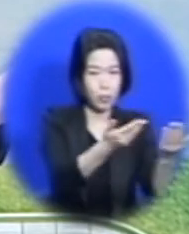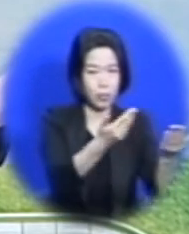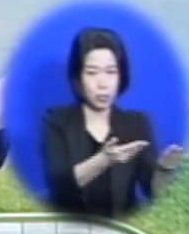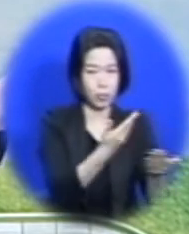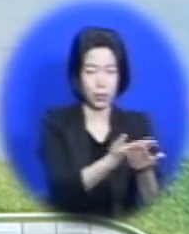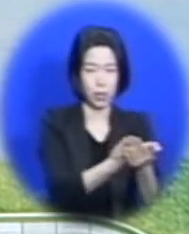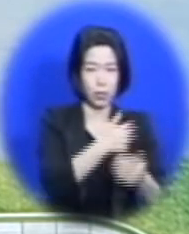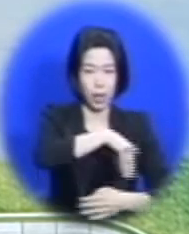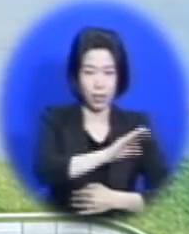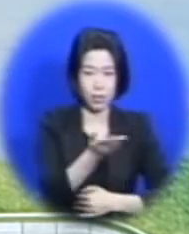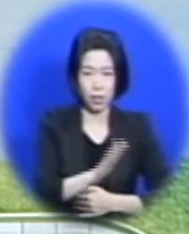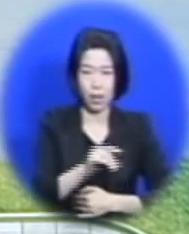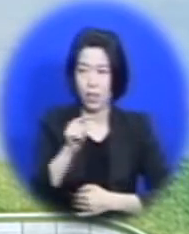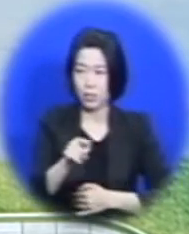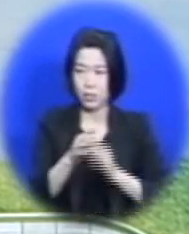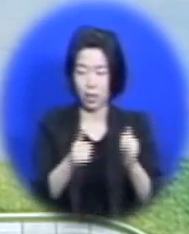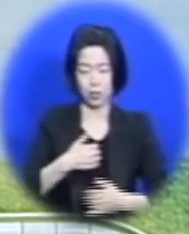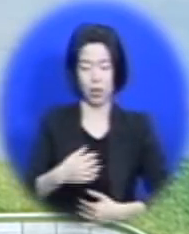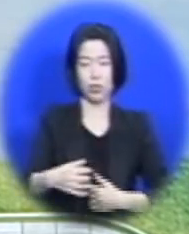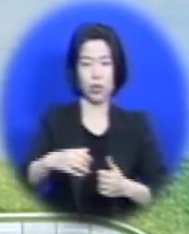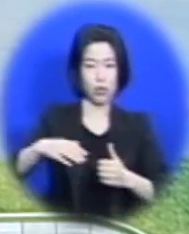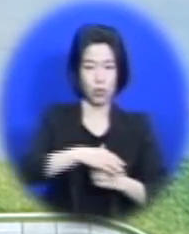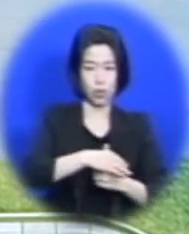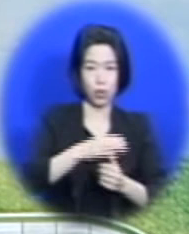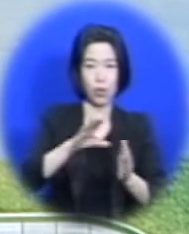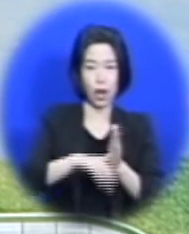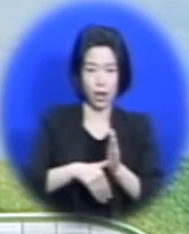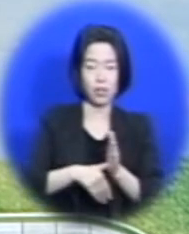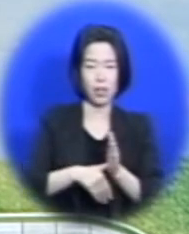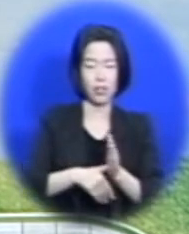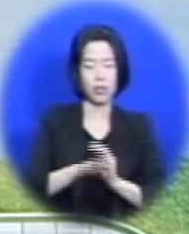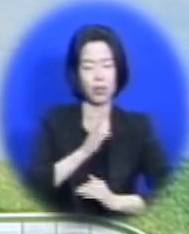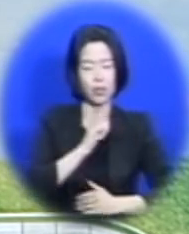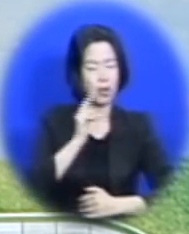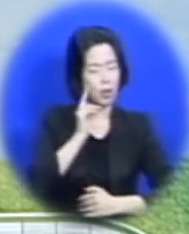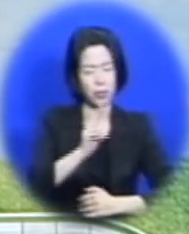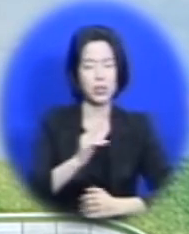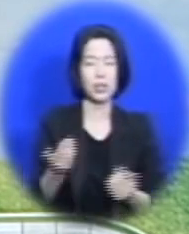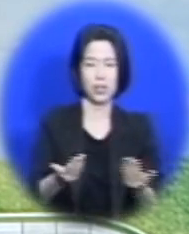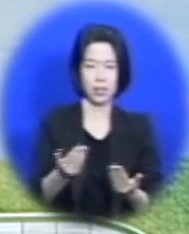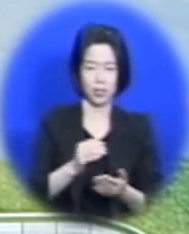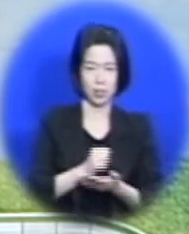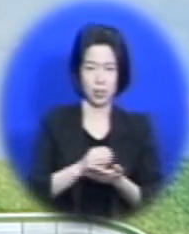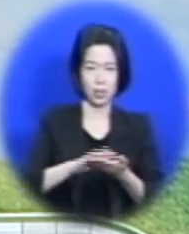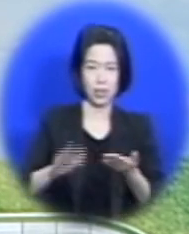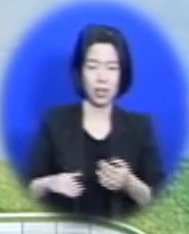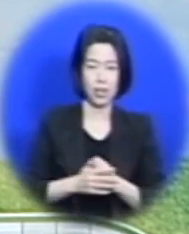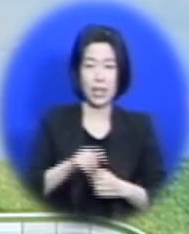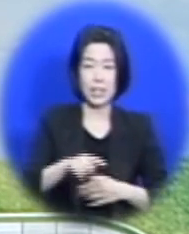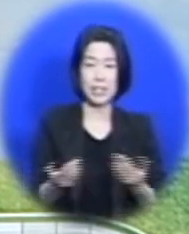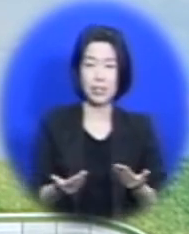갔는데, 그 사람이 나를 죽이려고 할 경우에는 이건 정말 끔찍한 일이잖아요. 이런 일을